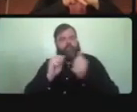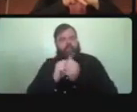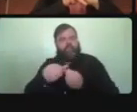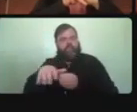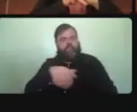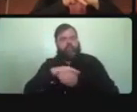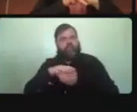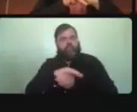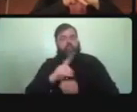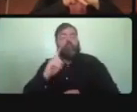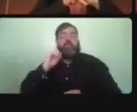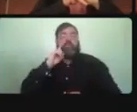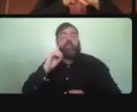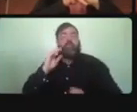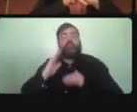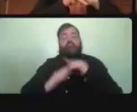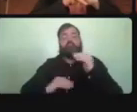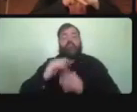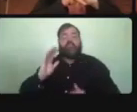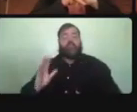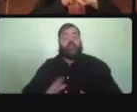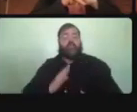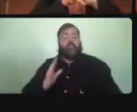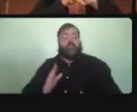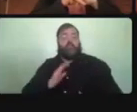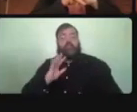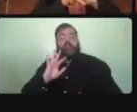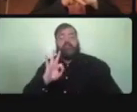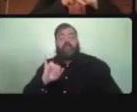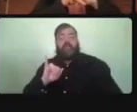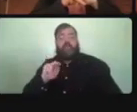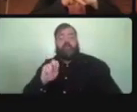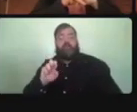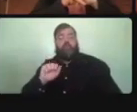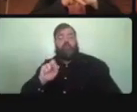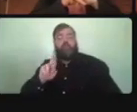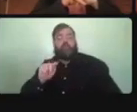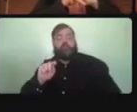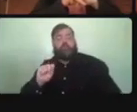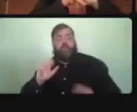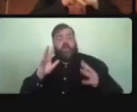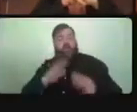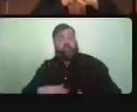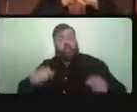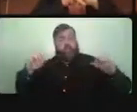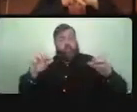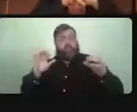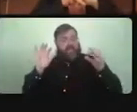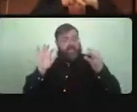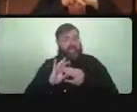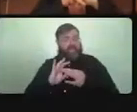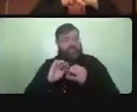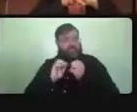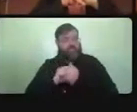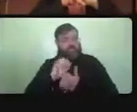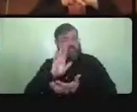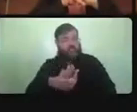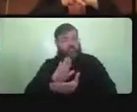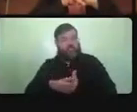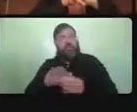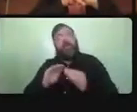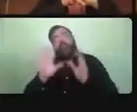Tunatarajia ya kuwa tutakuwa na eneo ambapo tunaweza kufanya kazi kwa pamoja na